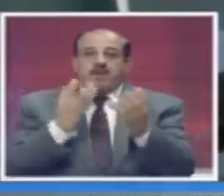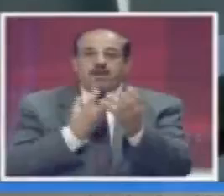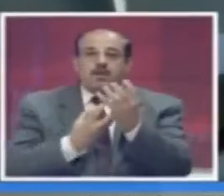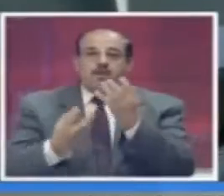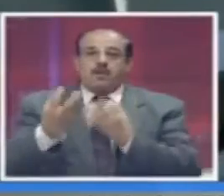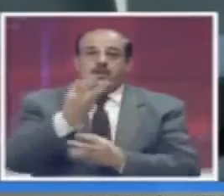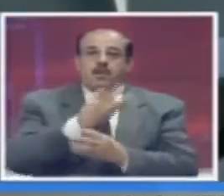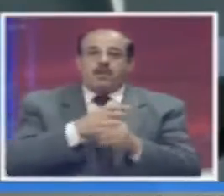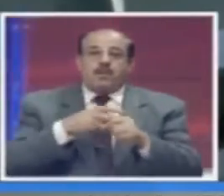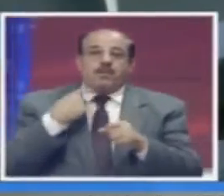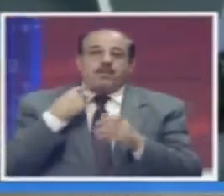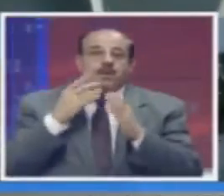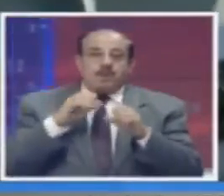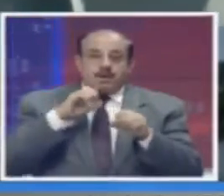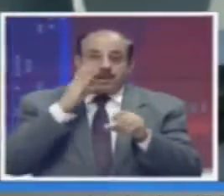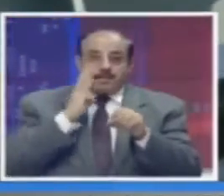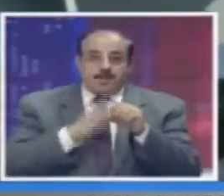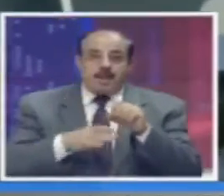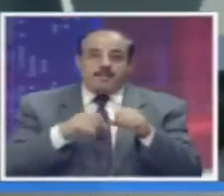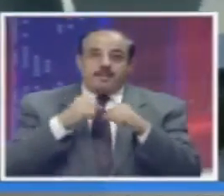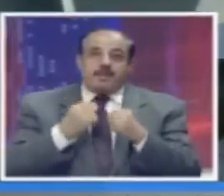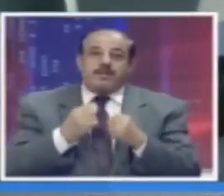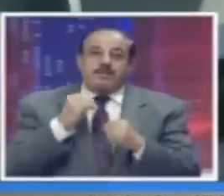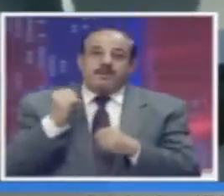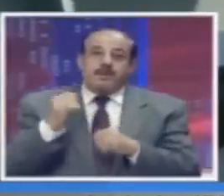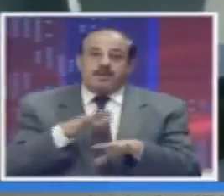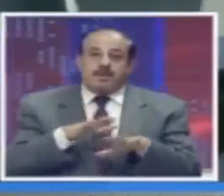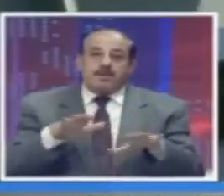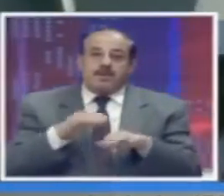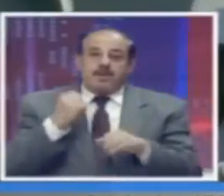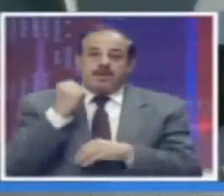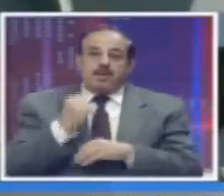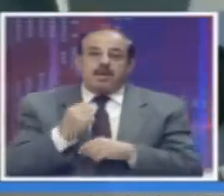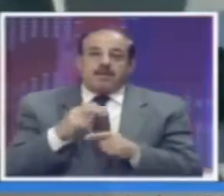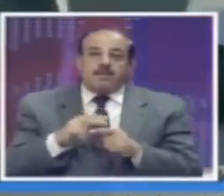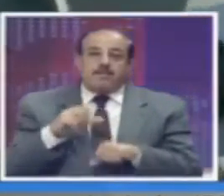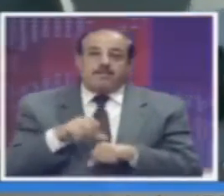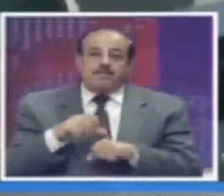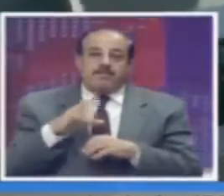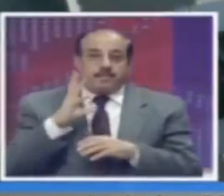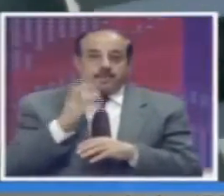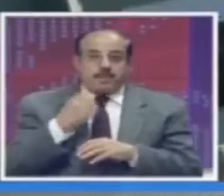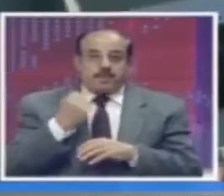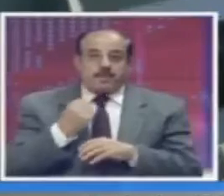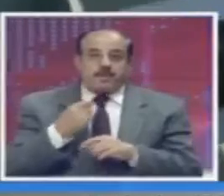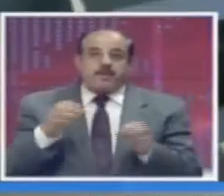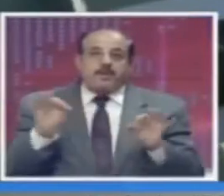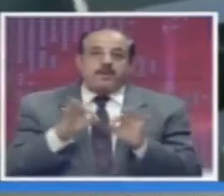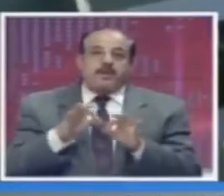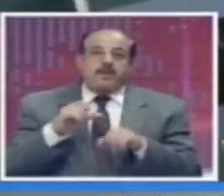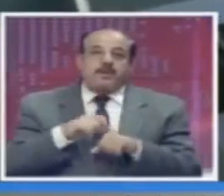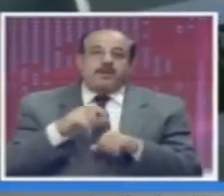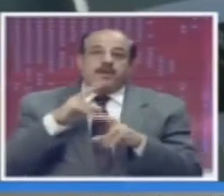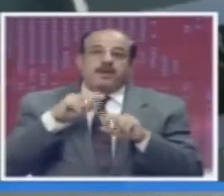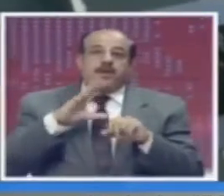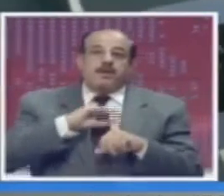يكون ليه أضرار إذا نزل على أي مكان في موجود الأرض. وإذا هذا المركز هو مركز متطور متواصل مع مراكز